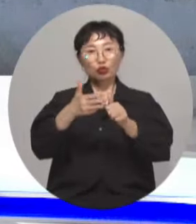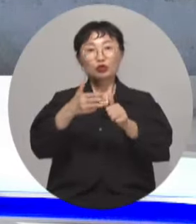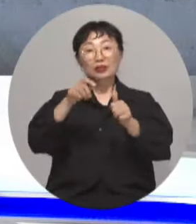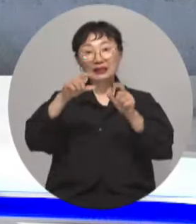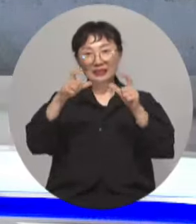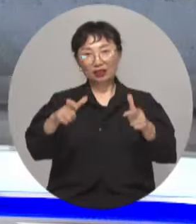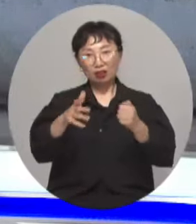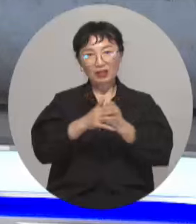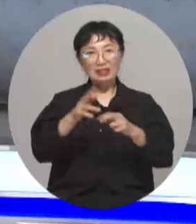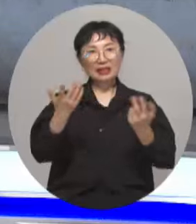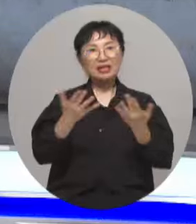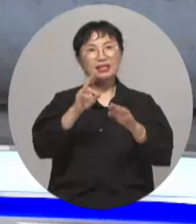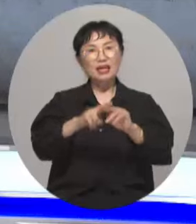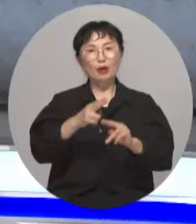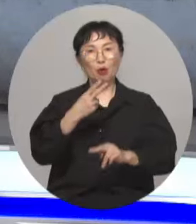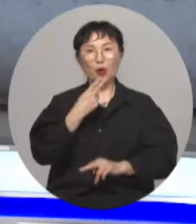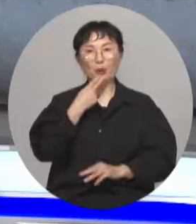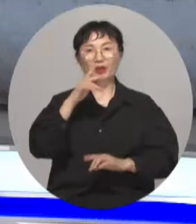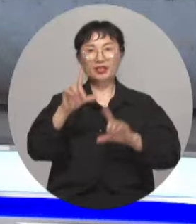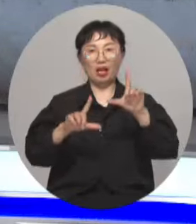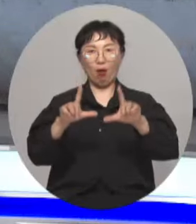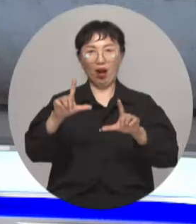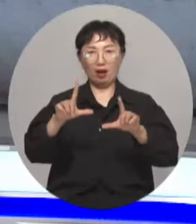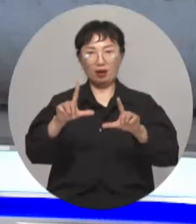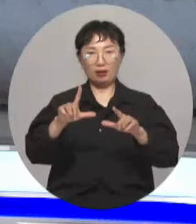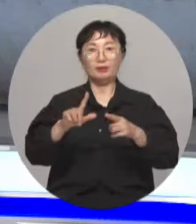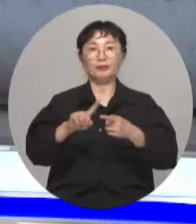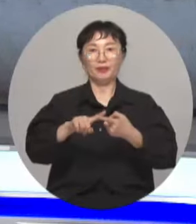일자리조차 없는 형편입니다 이종유